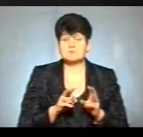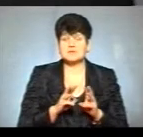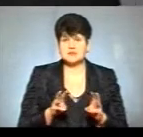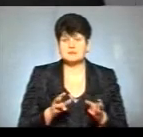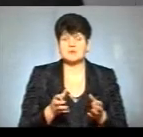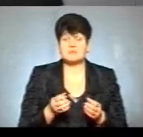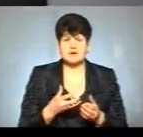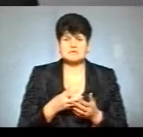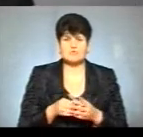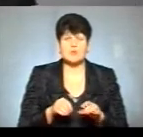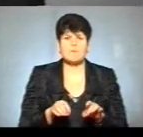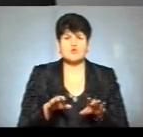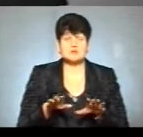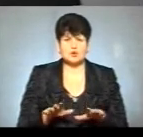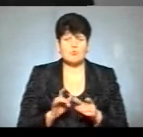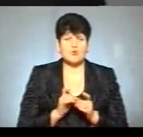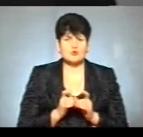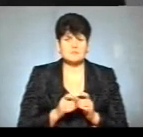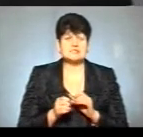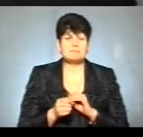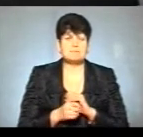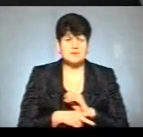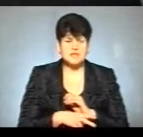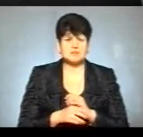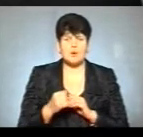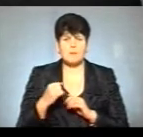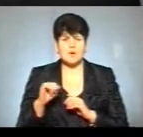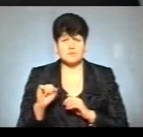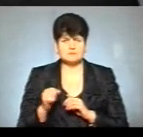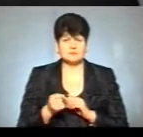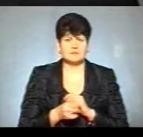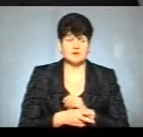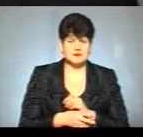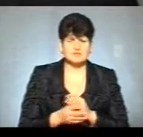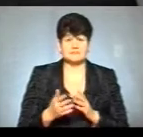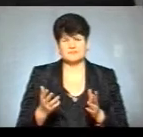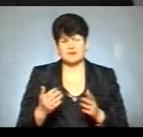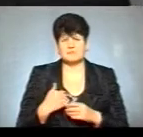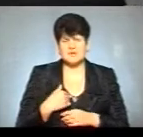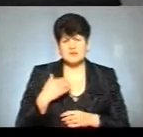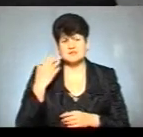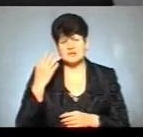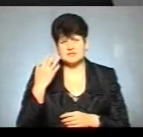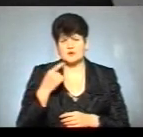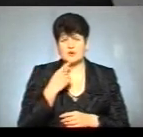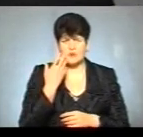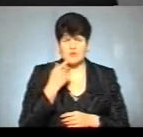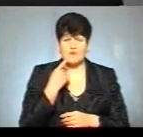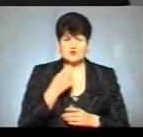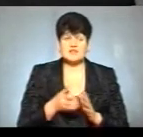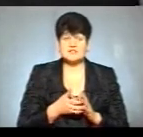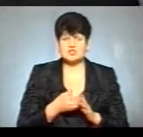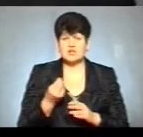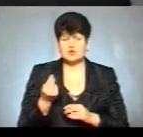свої постанови щодо боротьби з бідністю, подолання бідності. Мені здається, коли кажуть, що не вистачає грошей, то для того,